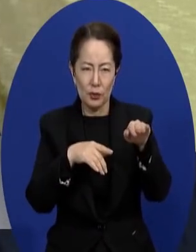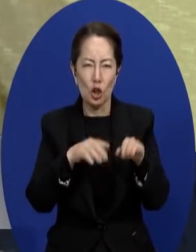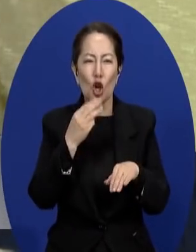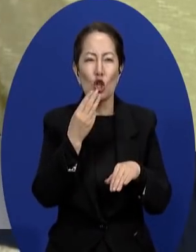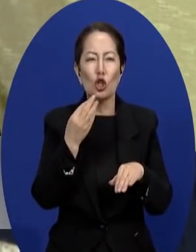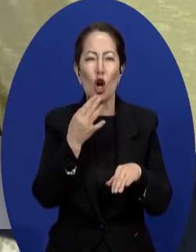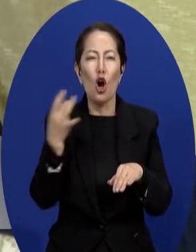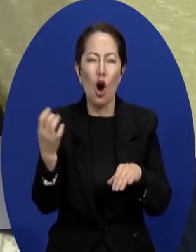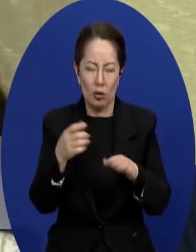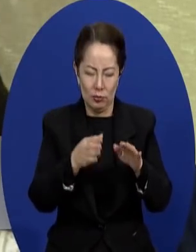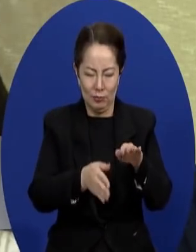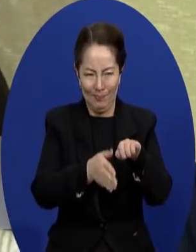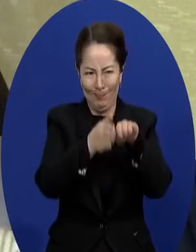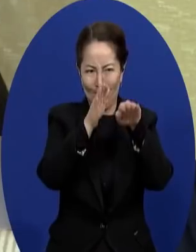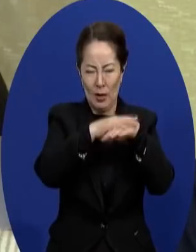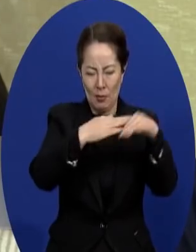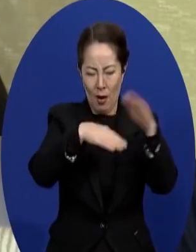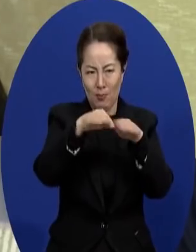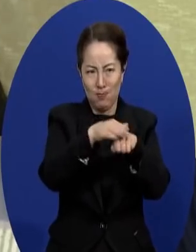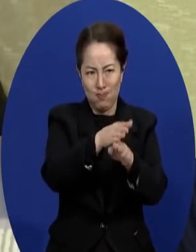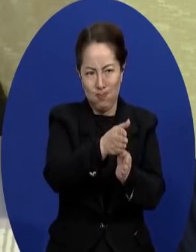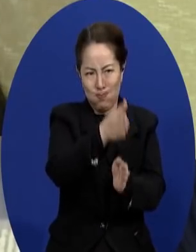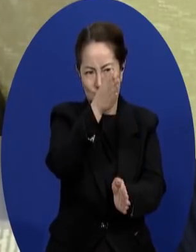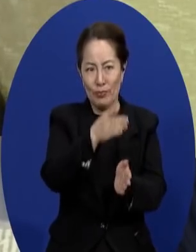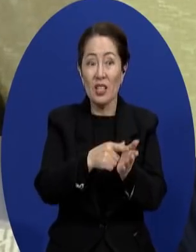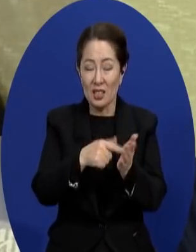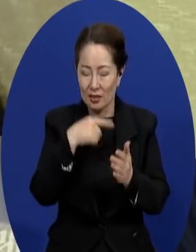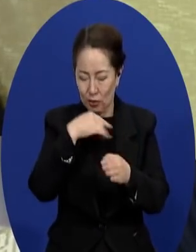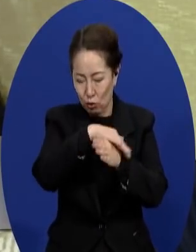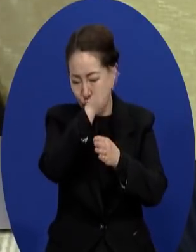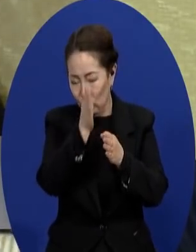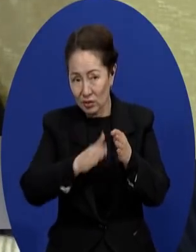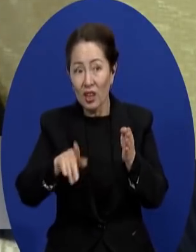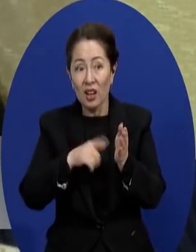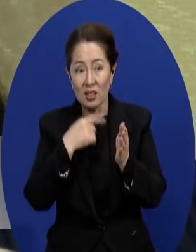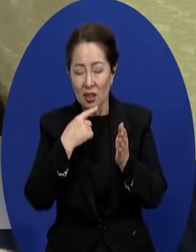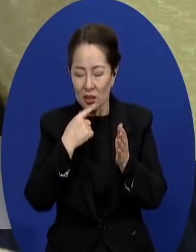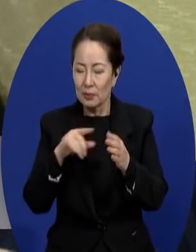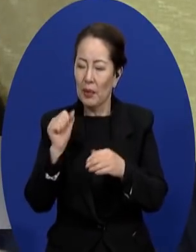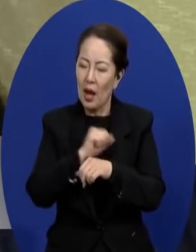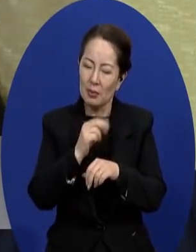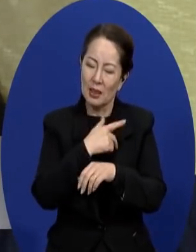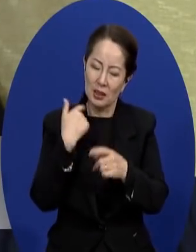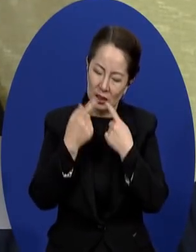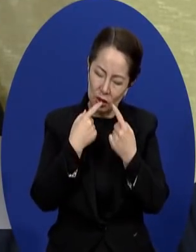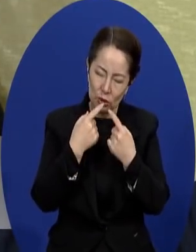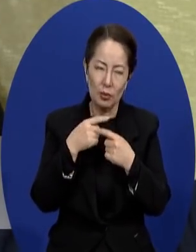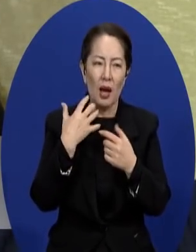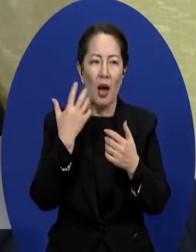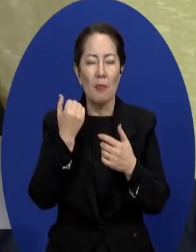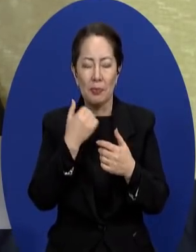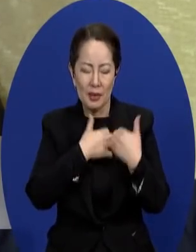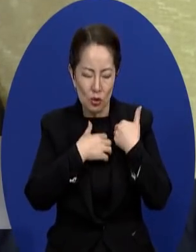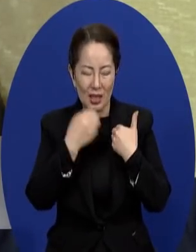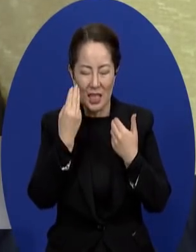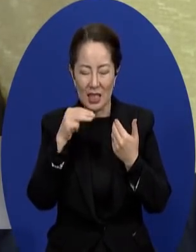зайлшгүй шаардлагатай гэж мэрэгжлийн байгууллагууд бол дүгнж үзэж байгаа. Энэ дээр бол одоо тодорхой хэмжээнд аймгийн засаг даргаанд иргэдэх зөвлөл, аймгийн шуурх хаштаа бий